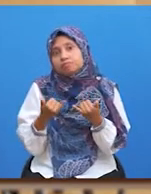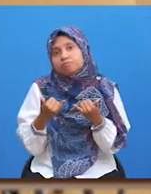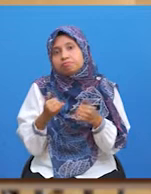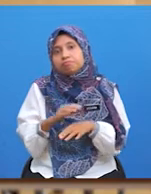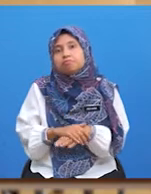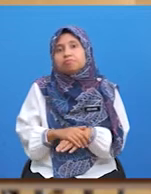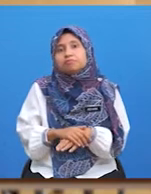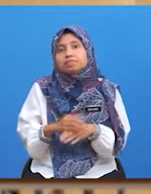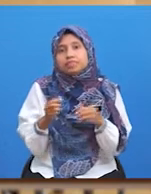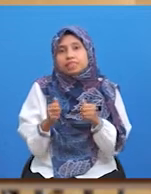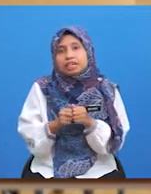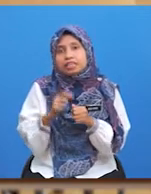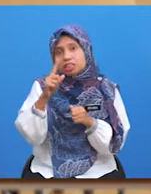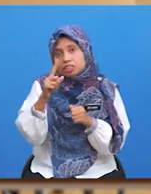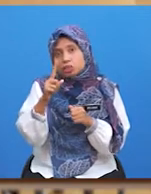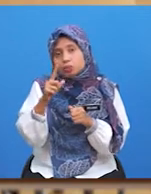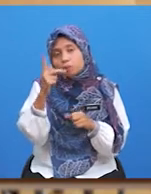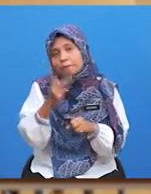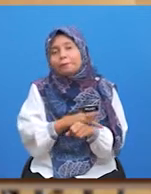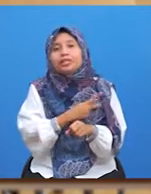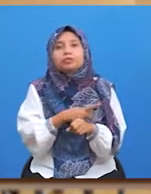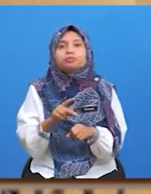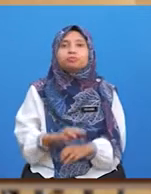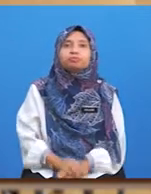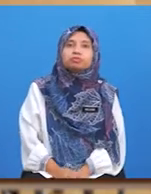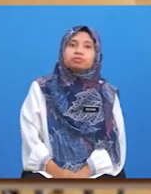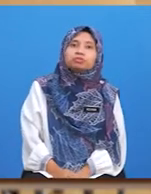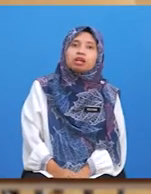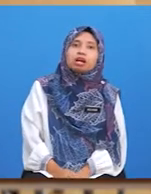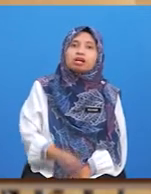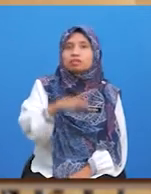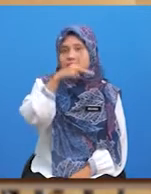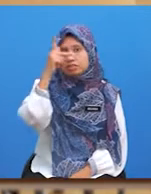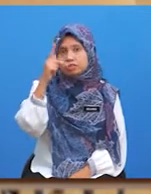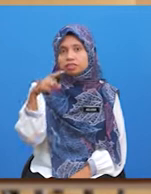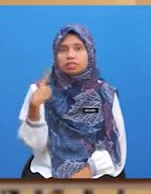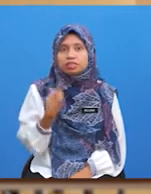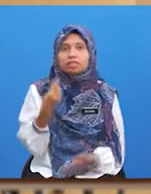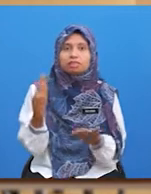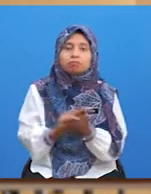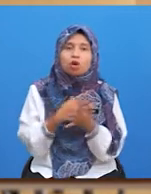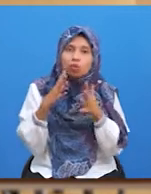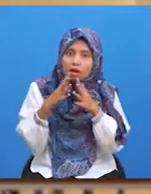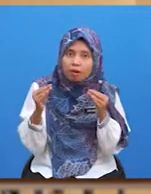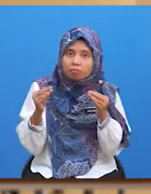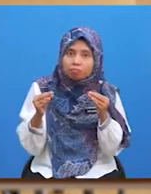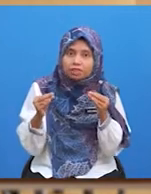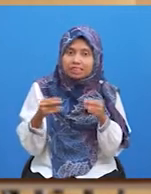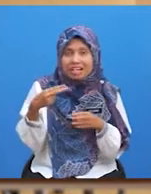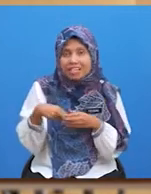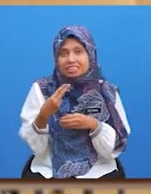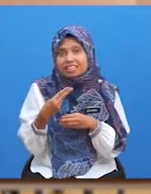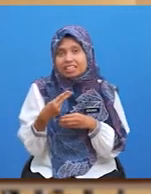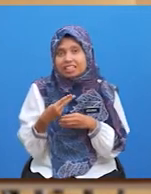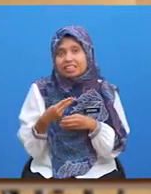ini dengan serangkap pantun kerana kita baru selesai